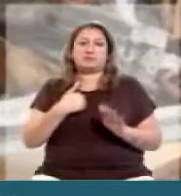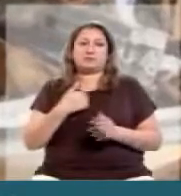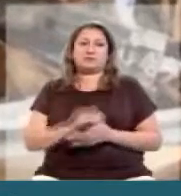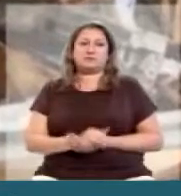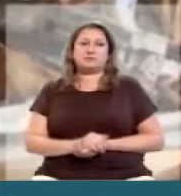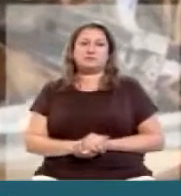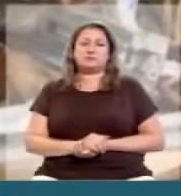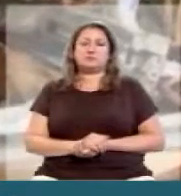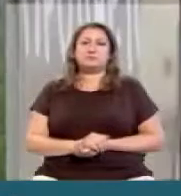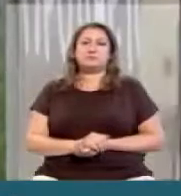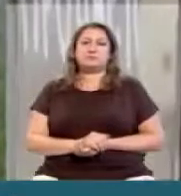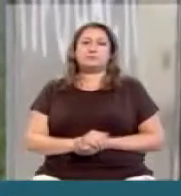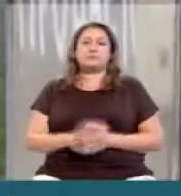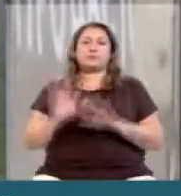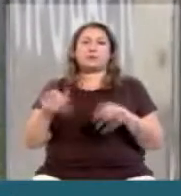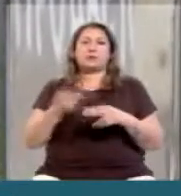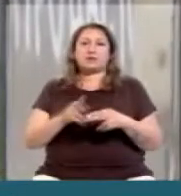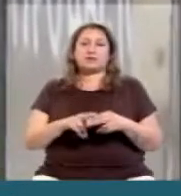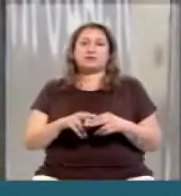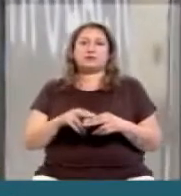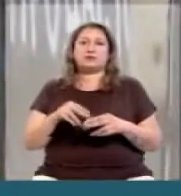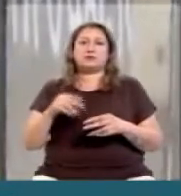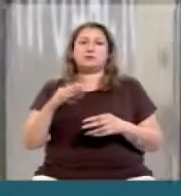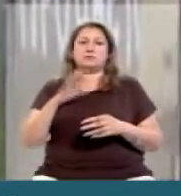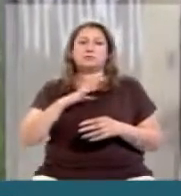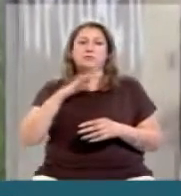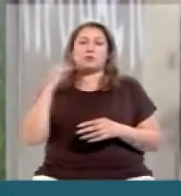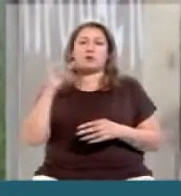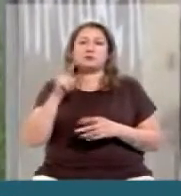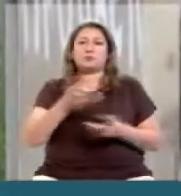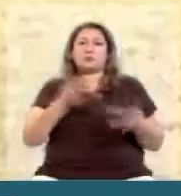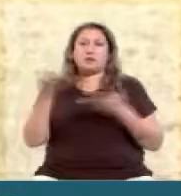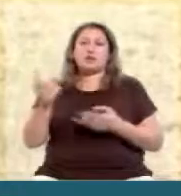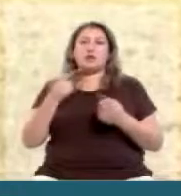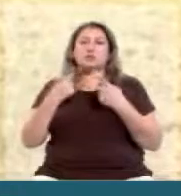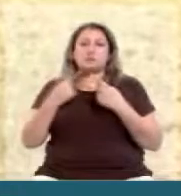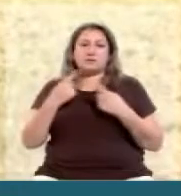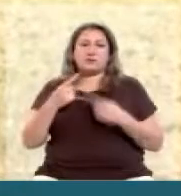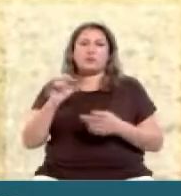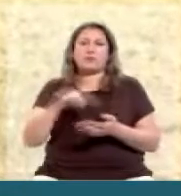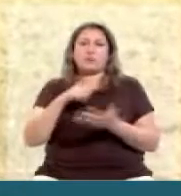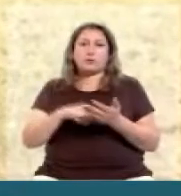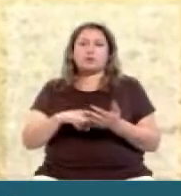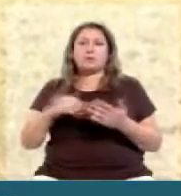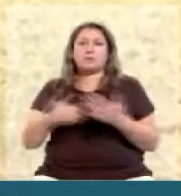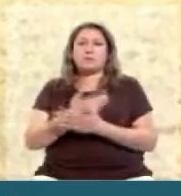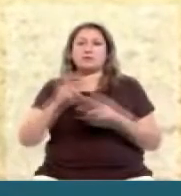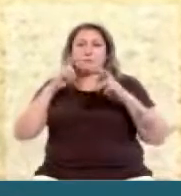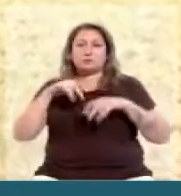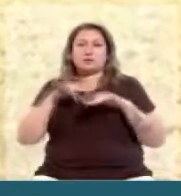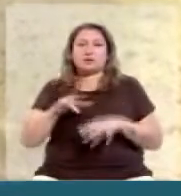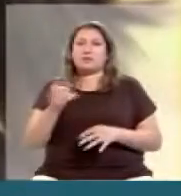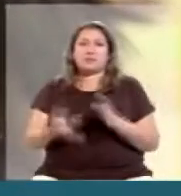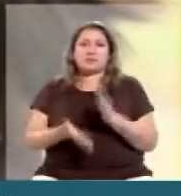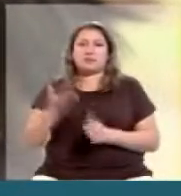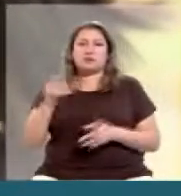Русланды бірнеше рет әңгімелесуге шақырған, бірақ істі қайта қарау мәселесі көтеріліп жатқан жоқ. Біз даулы баспананың жаңа иесімен де кездестік.